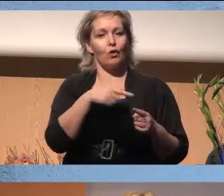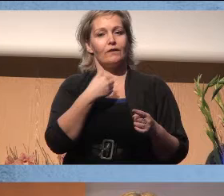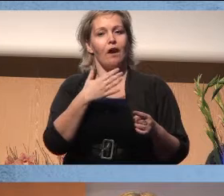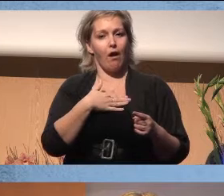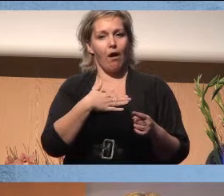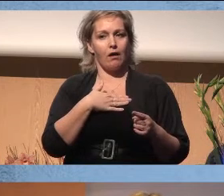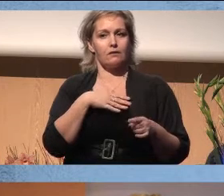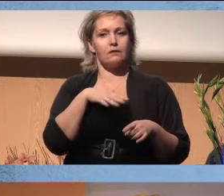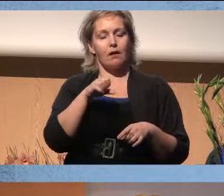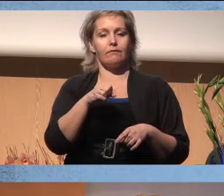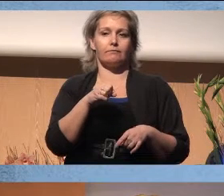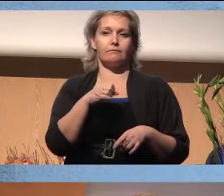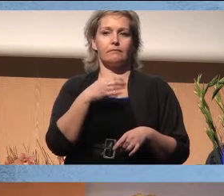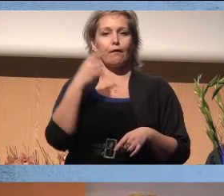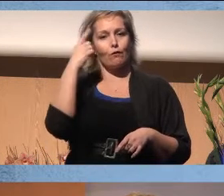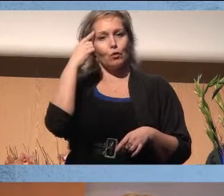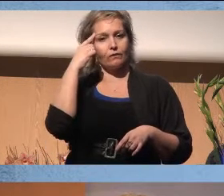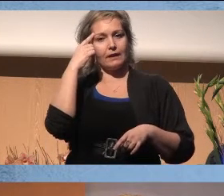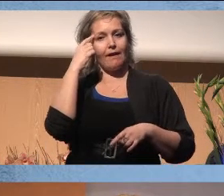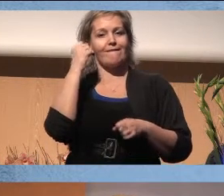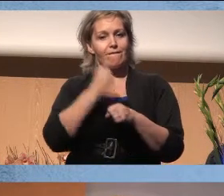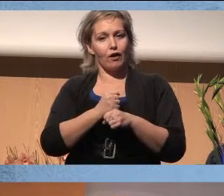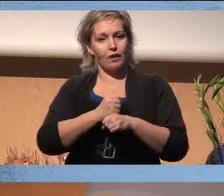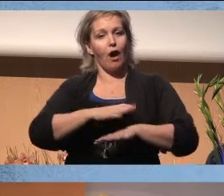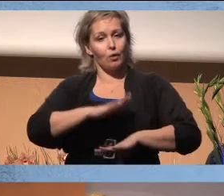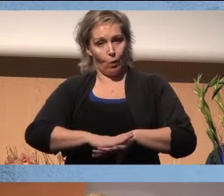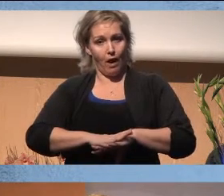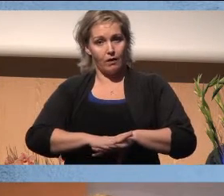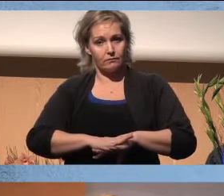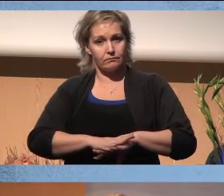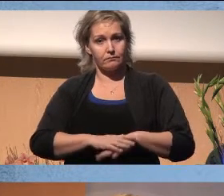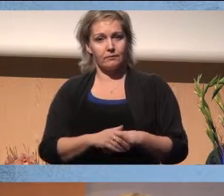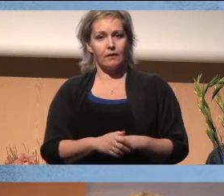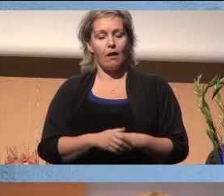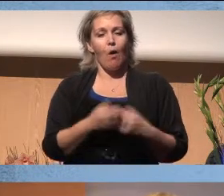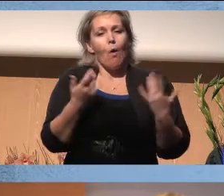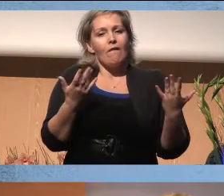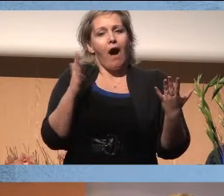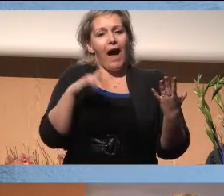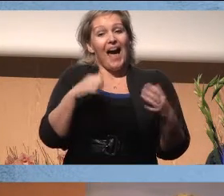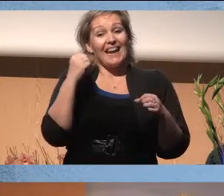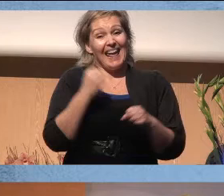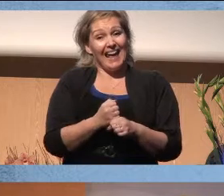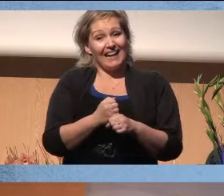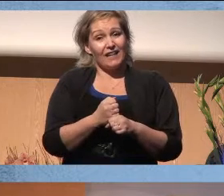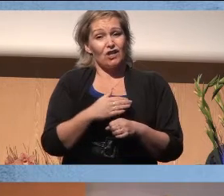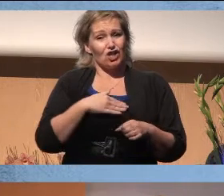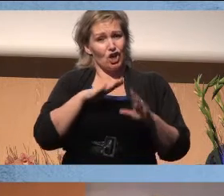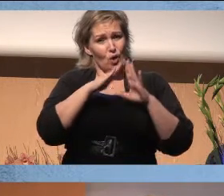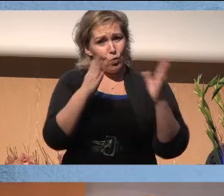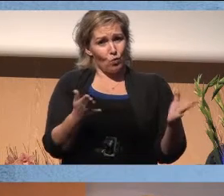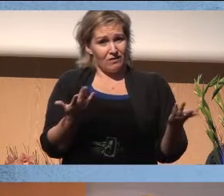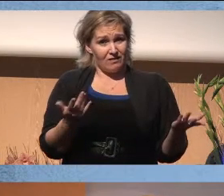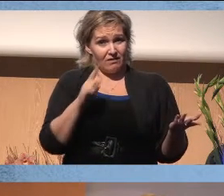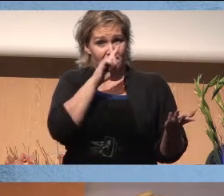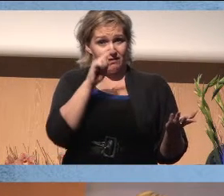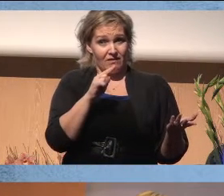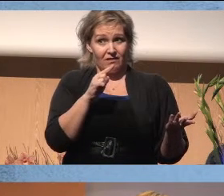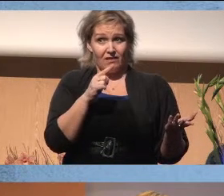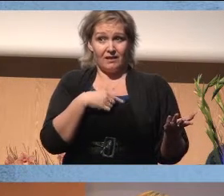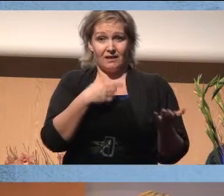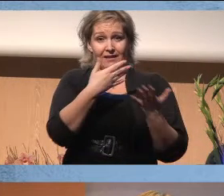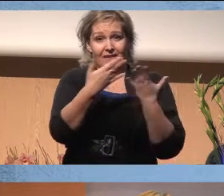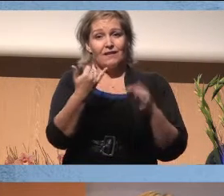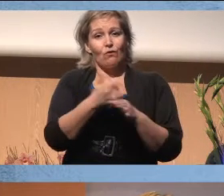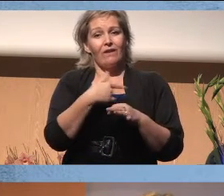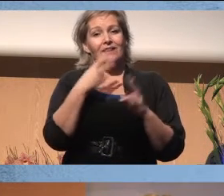har skaffet et fornuftig faktagrunnlag. Og hva er egentlig et sykehus? Jeg vil illustrere det med